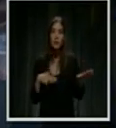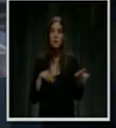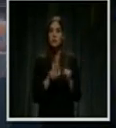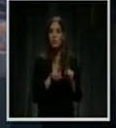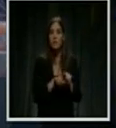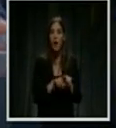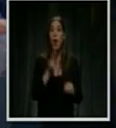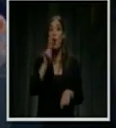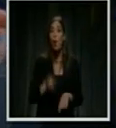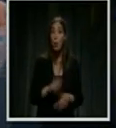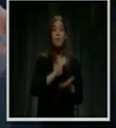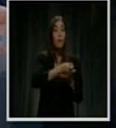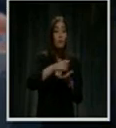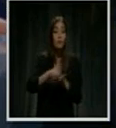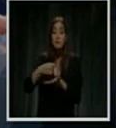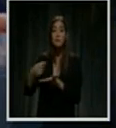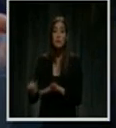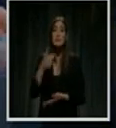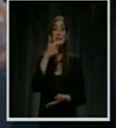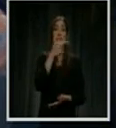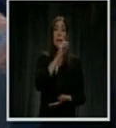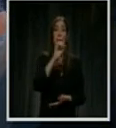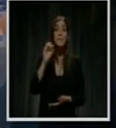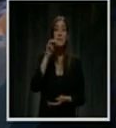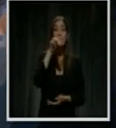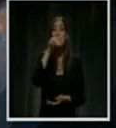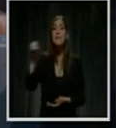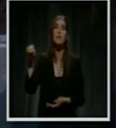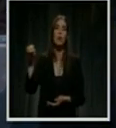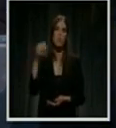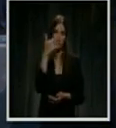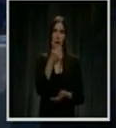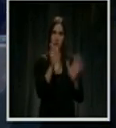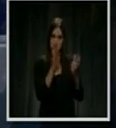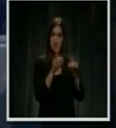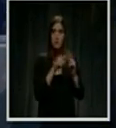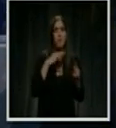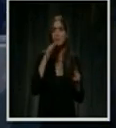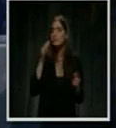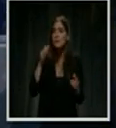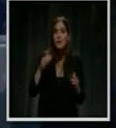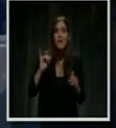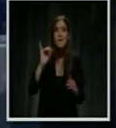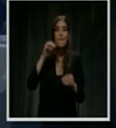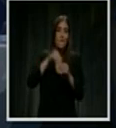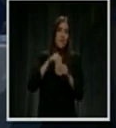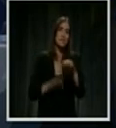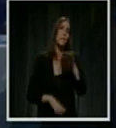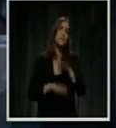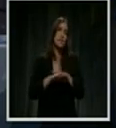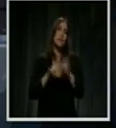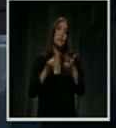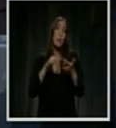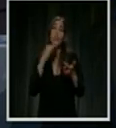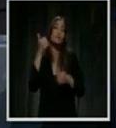u aktar fondi Ewropej. U għamlu sew, imma ma nvestewx biżejjed u kif suppost.